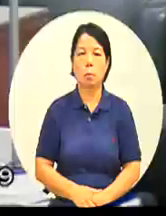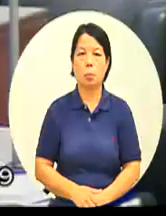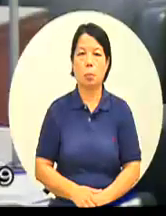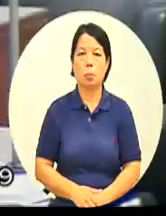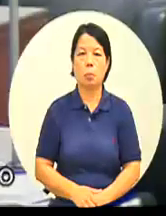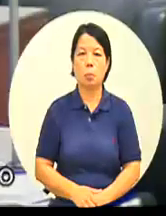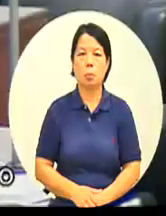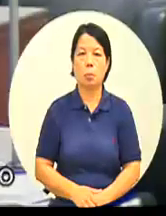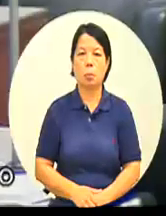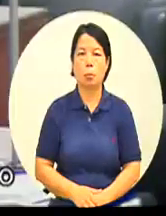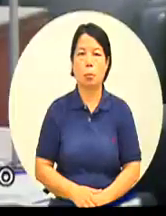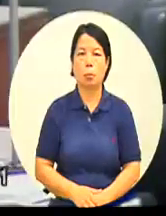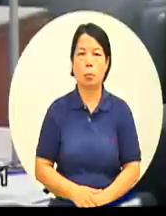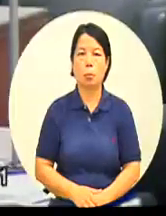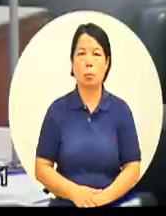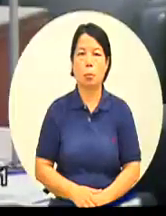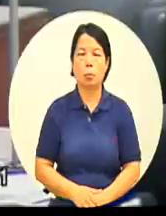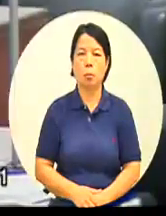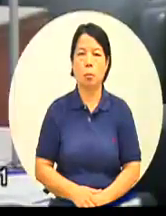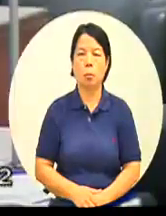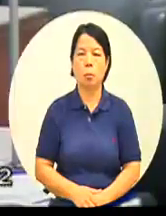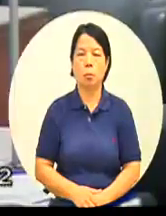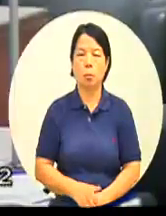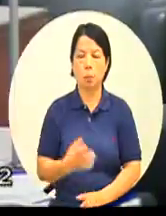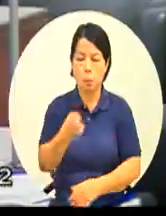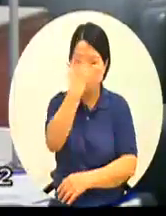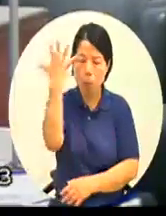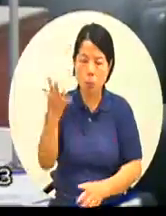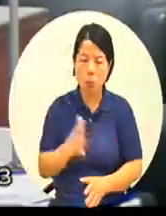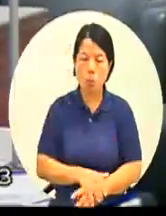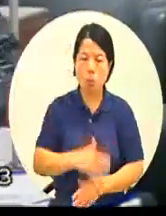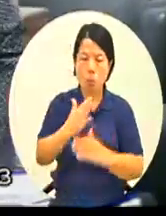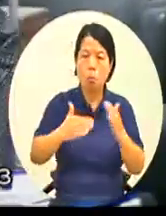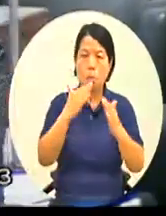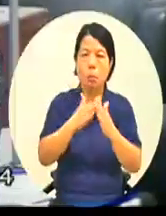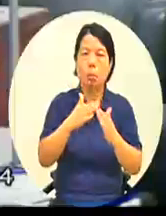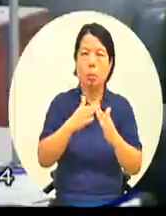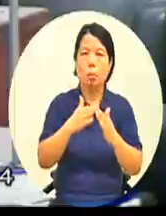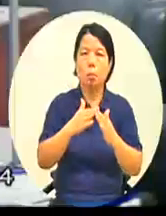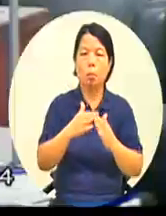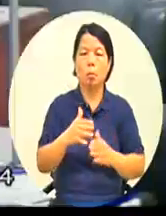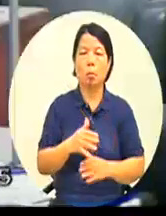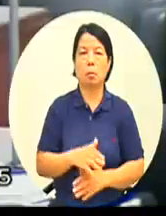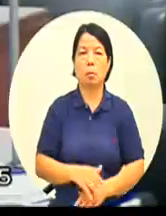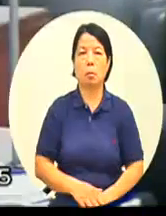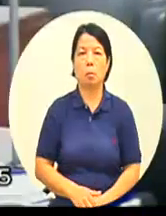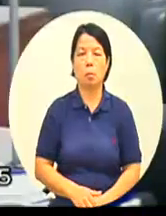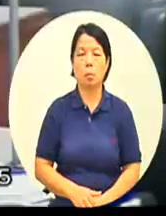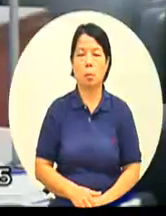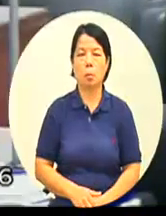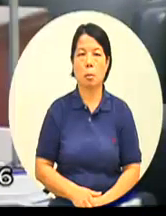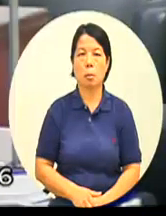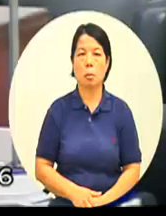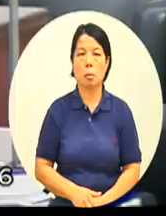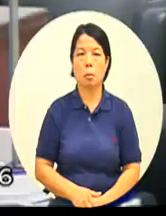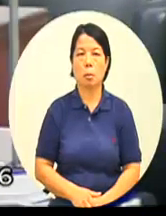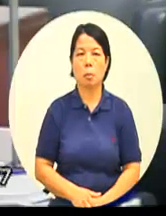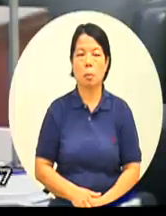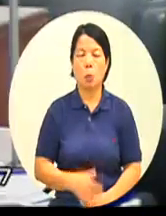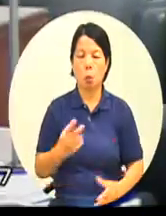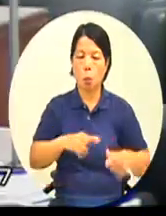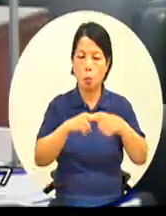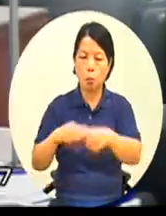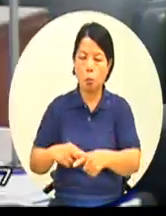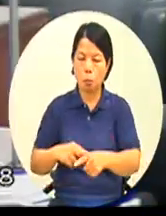了…… 好，一分钟。 对这个青年的校园征才也是啊，我看到总共媒合率